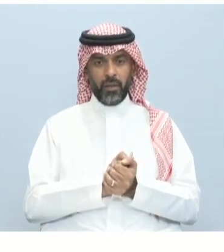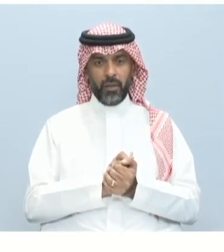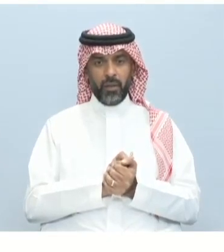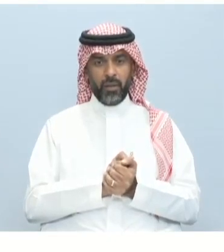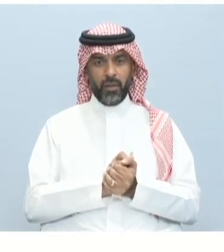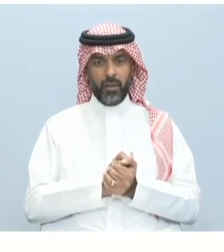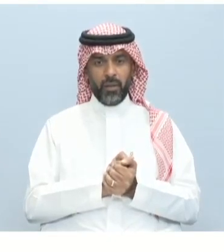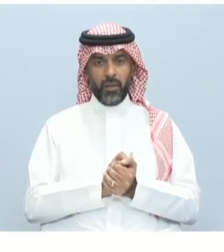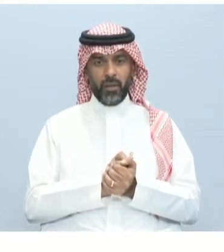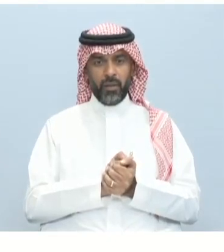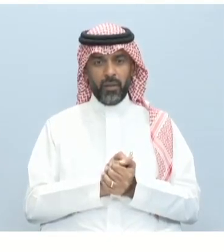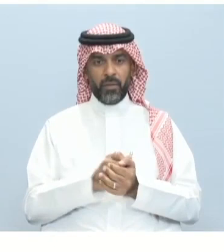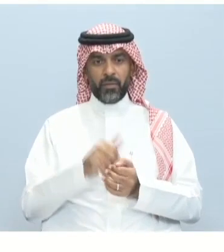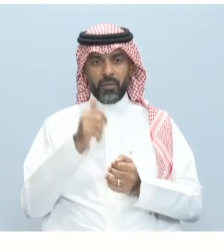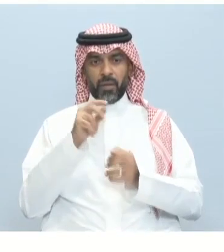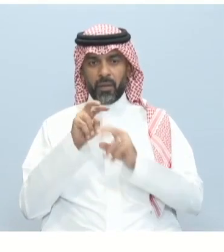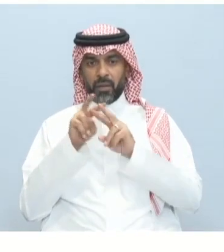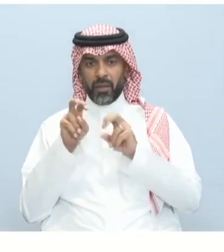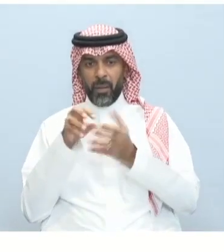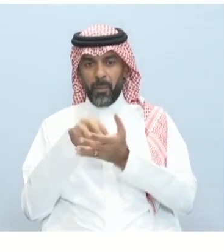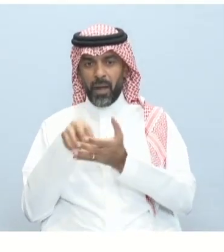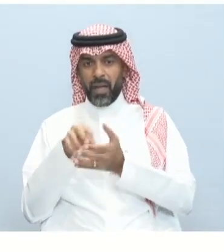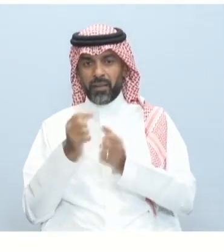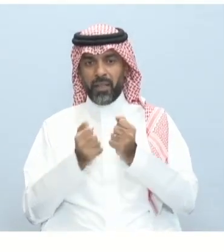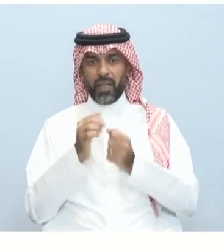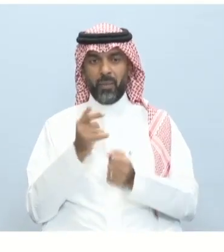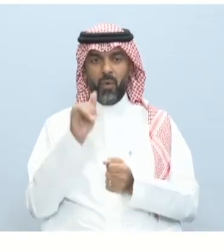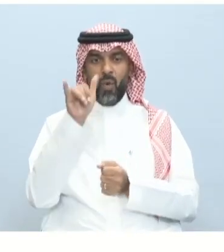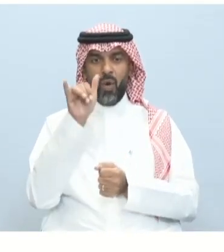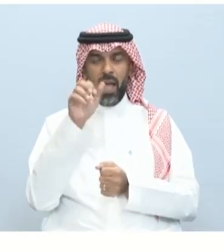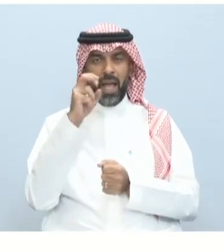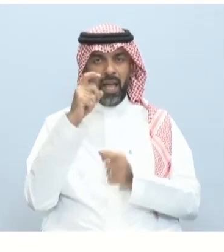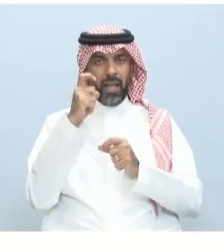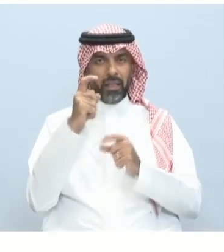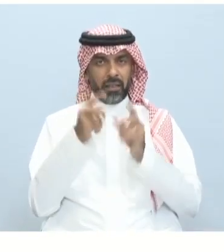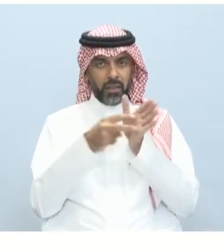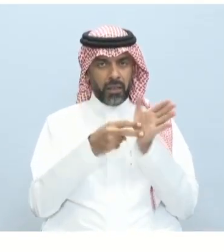تحديد صور أو أماكن السيارات والطائرات في برنامجنا عن طريق